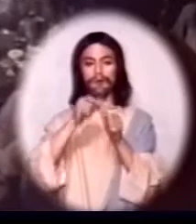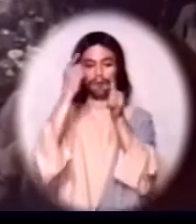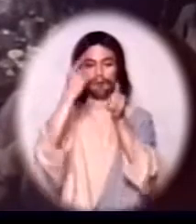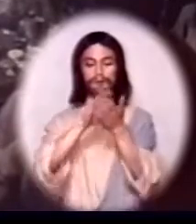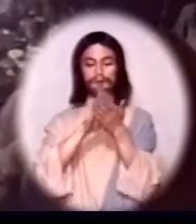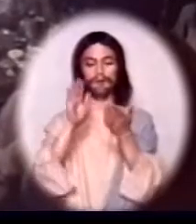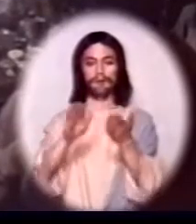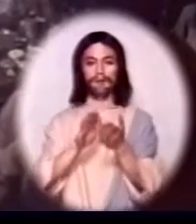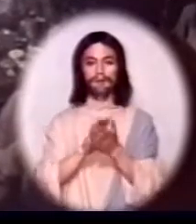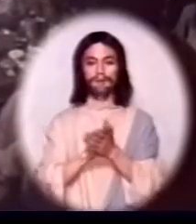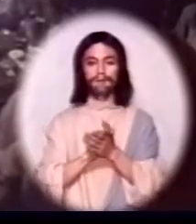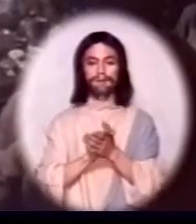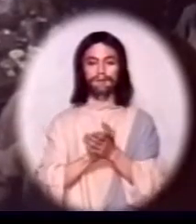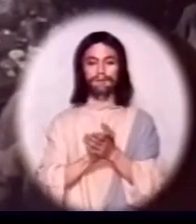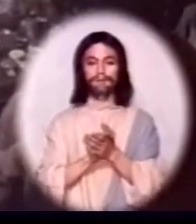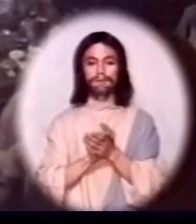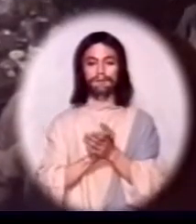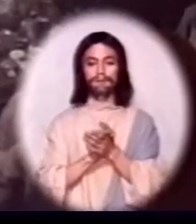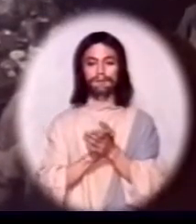왔느니라.